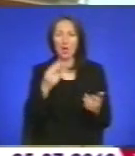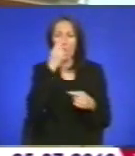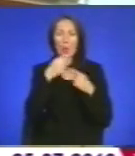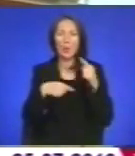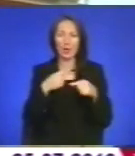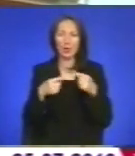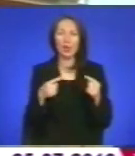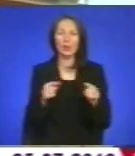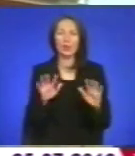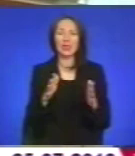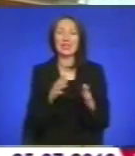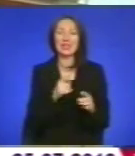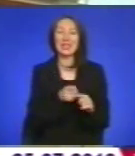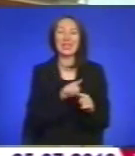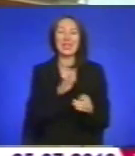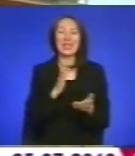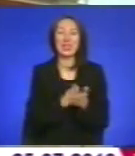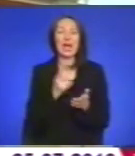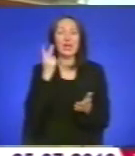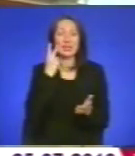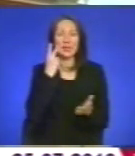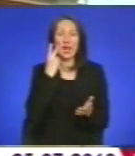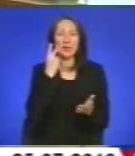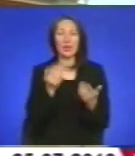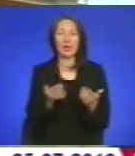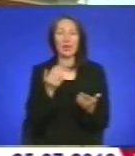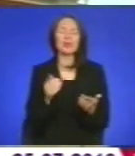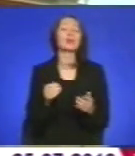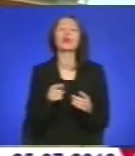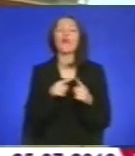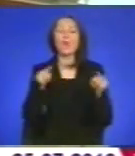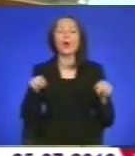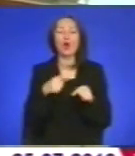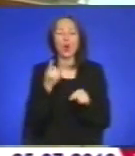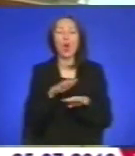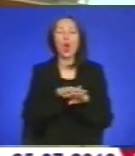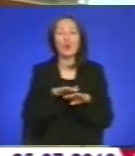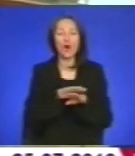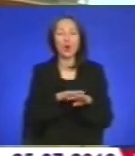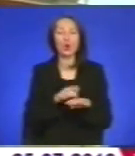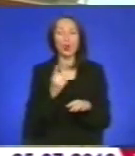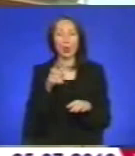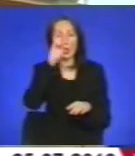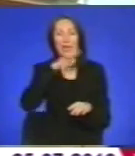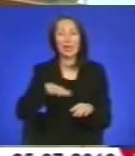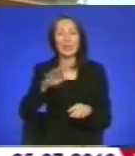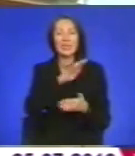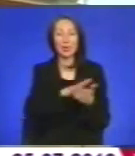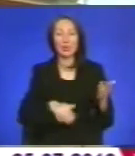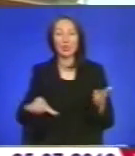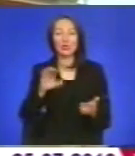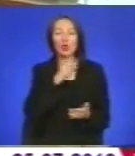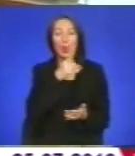обрядовості, вони не є сталими навіть в межах одного народу, одної країни на протязі всього